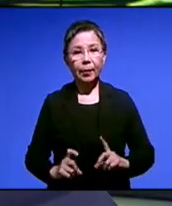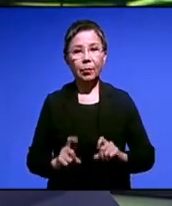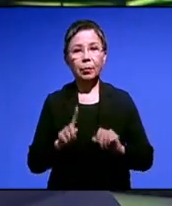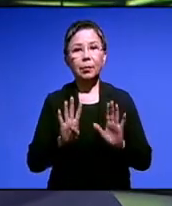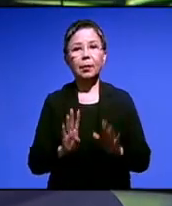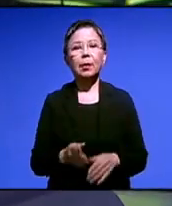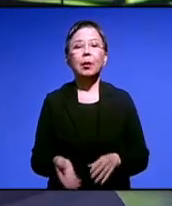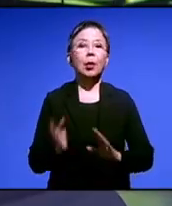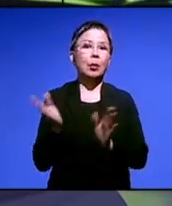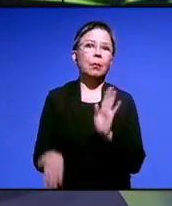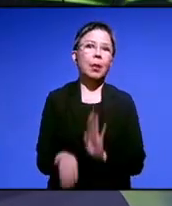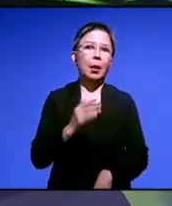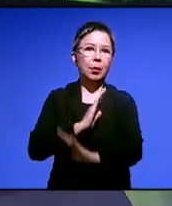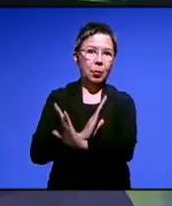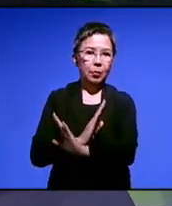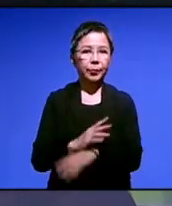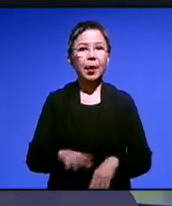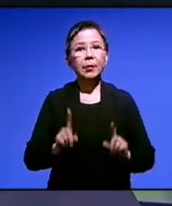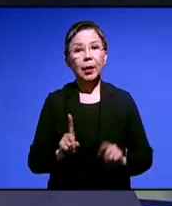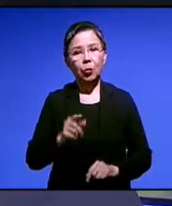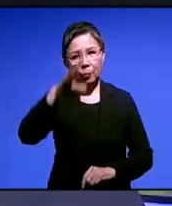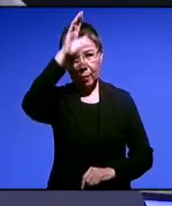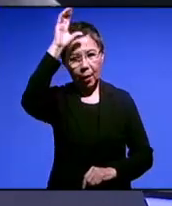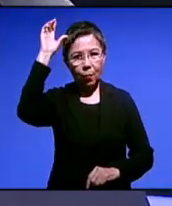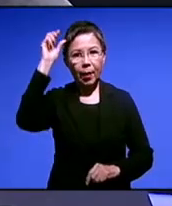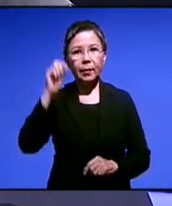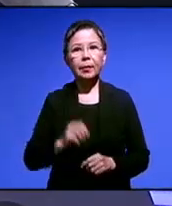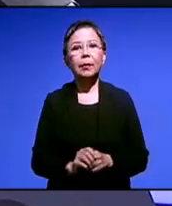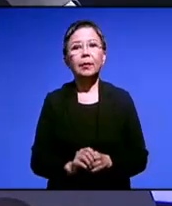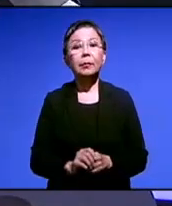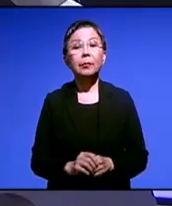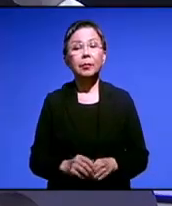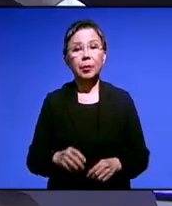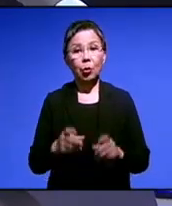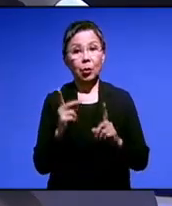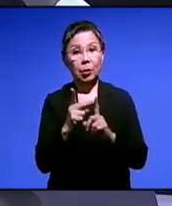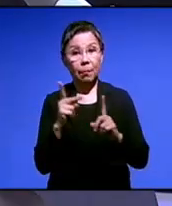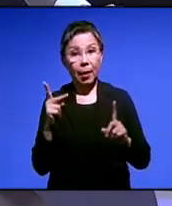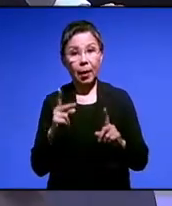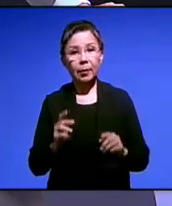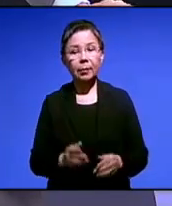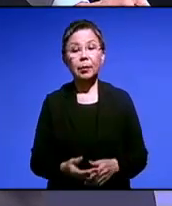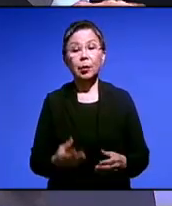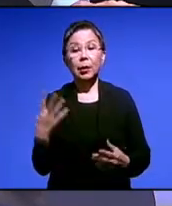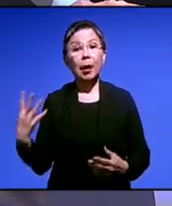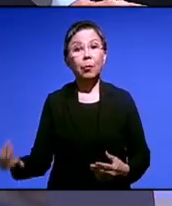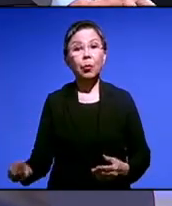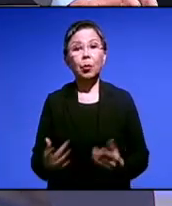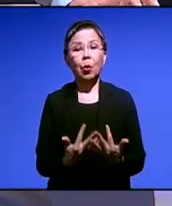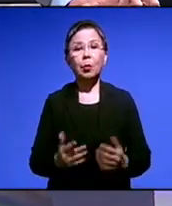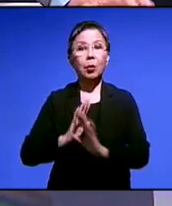penolakan jenazah perawat rumah sakit Dr Kariadi Semarang ditolak warga saat akan dimakamkan di kampung halamannya